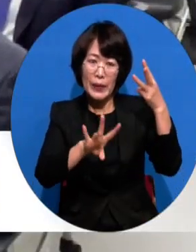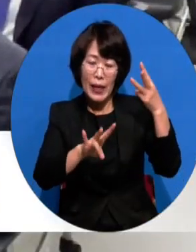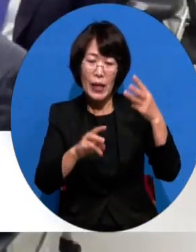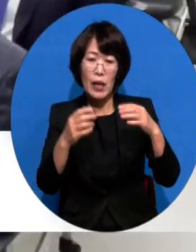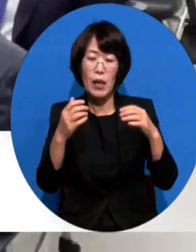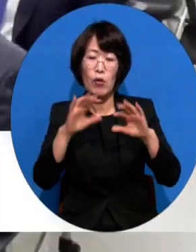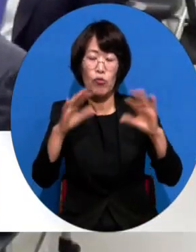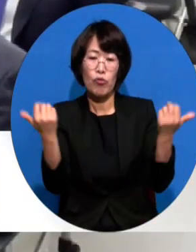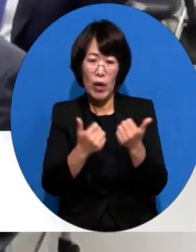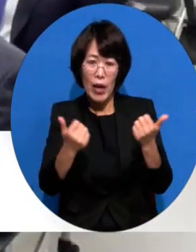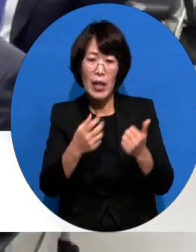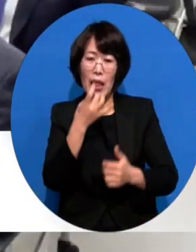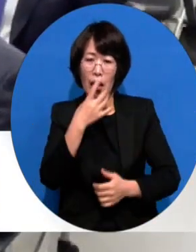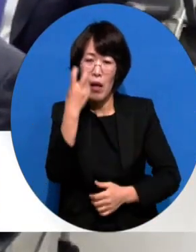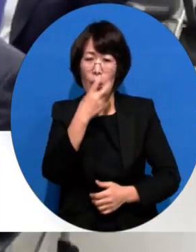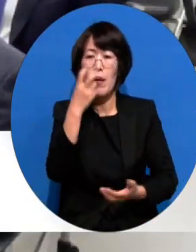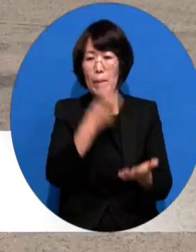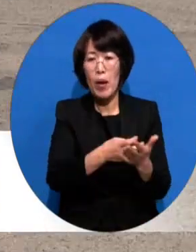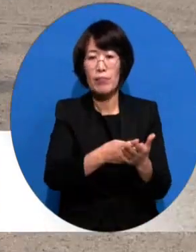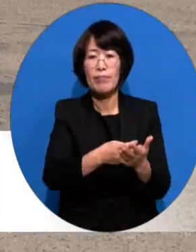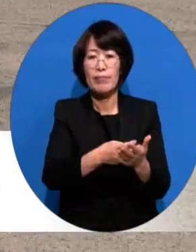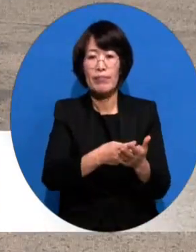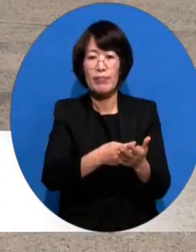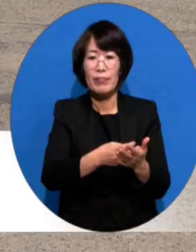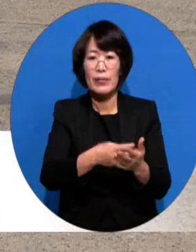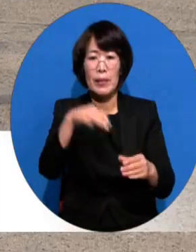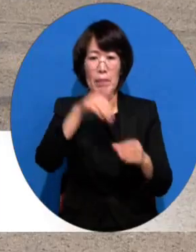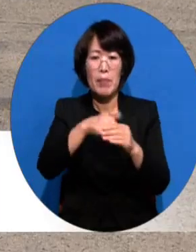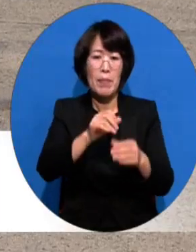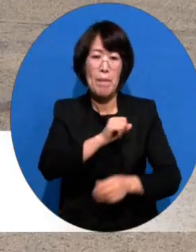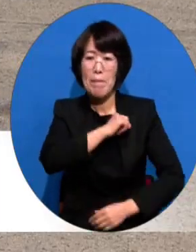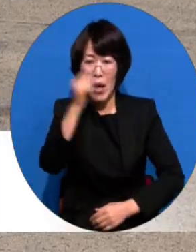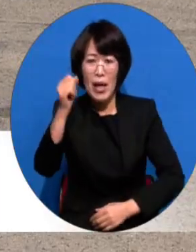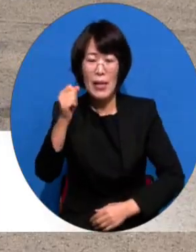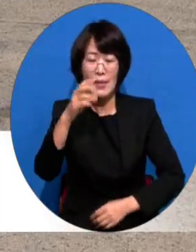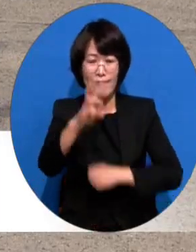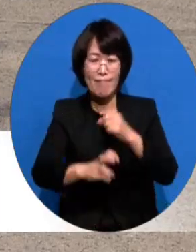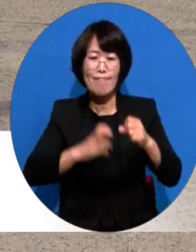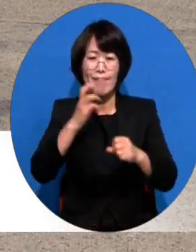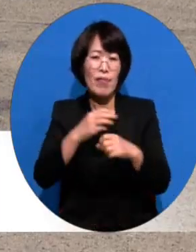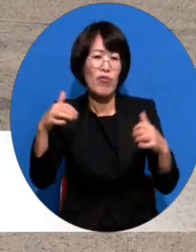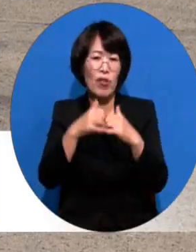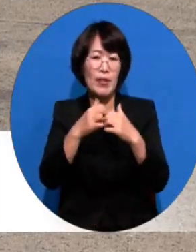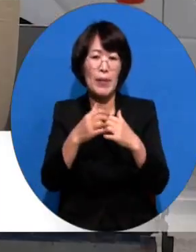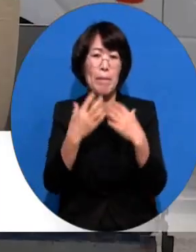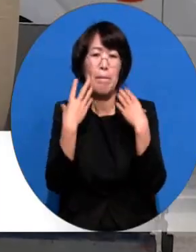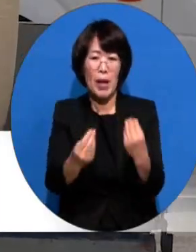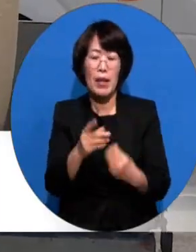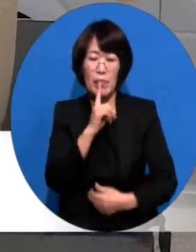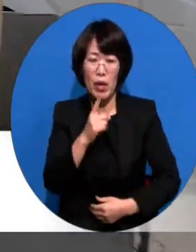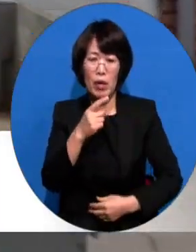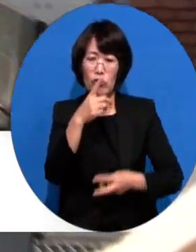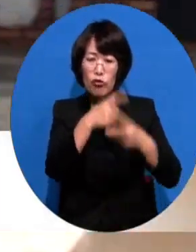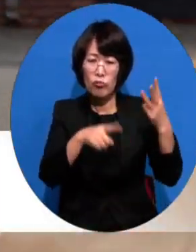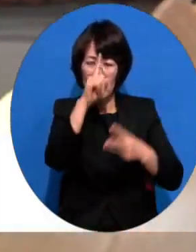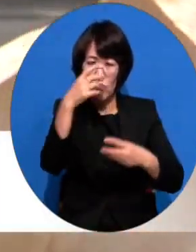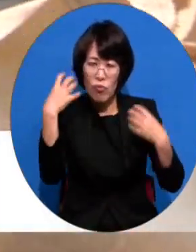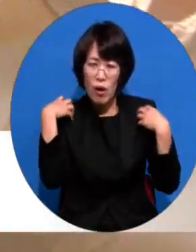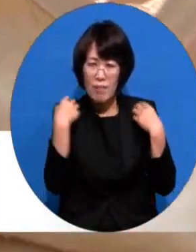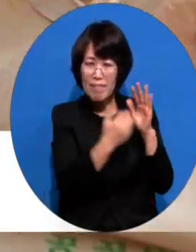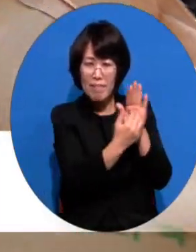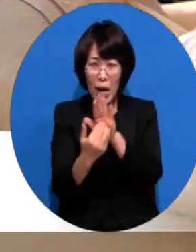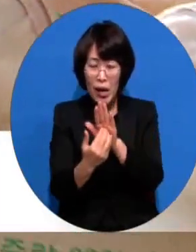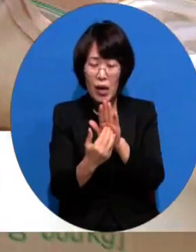본회의에서 양곡관리법을 표결 처리해 30년 쌀값 전쟁을 끝내겠다며 윤석열 대통령이 거부권을